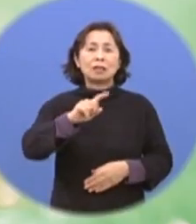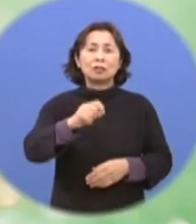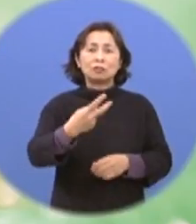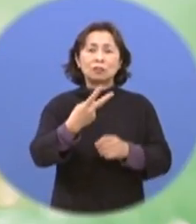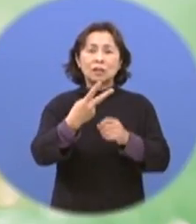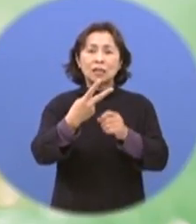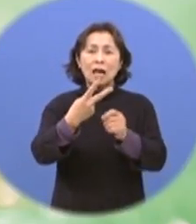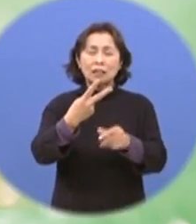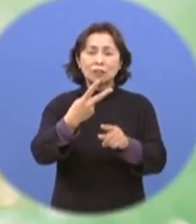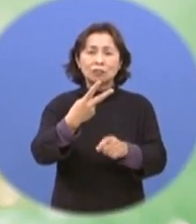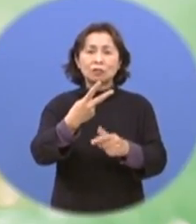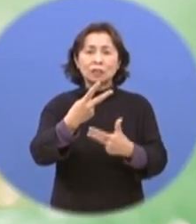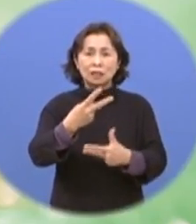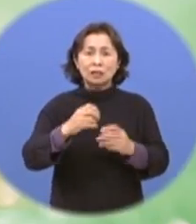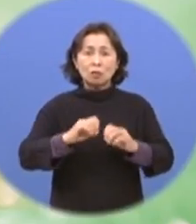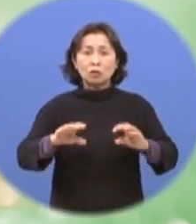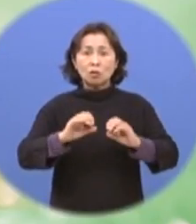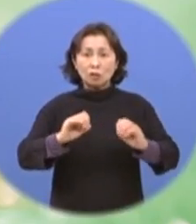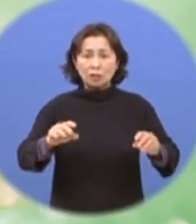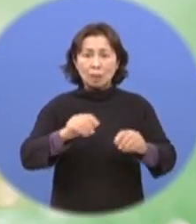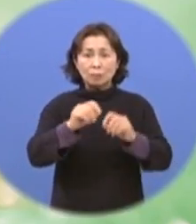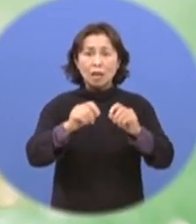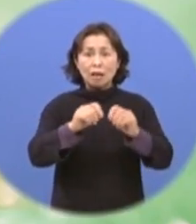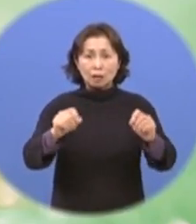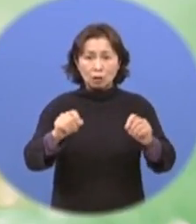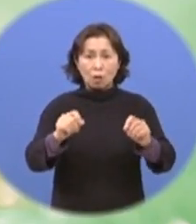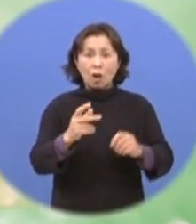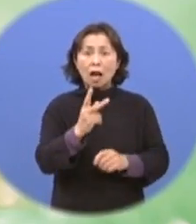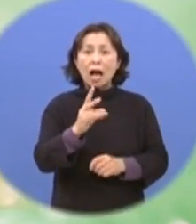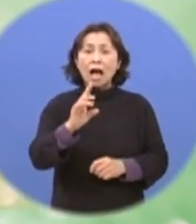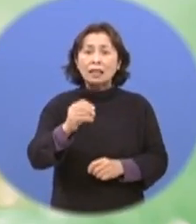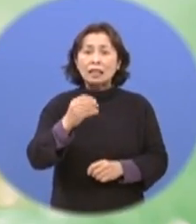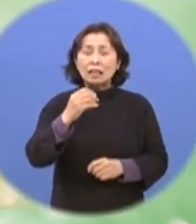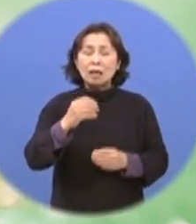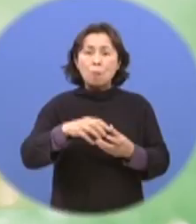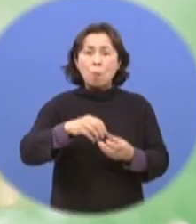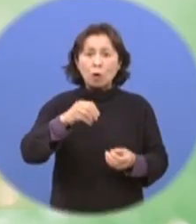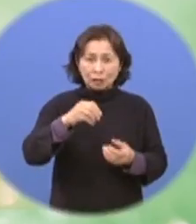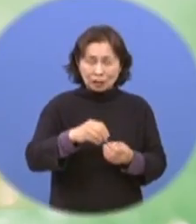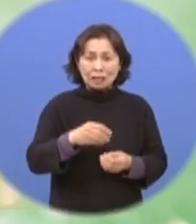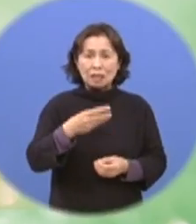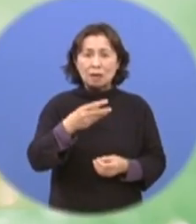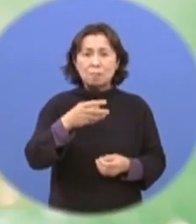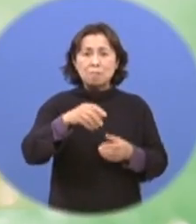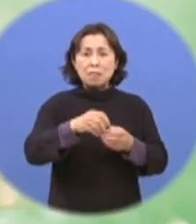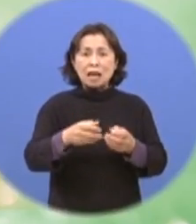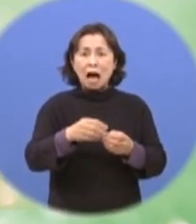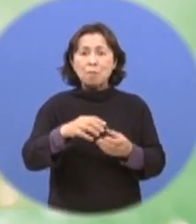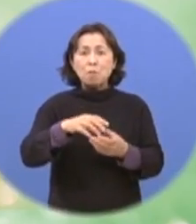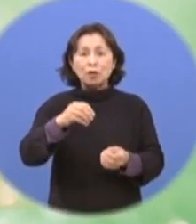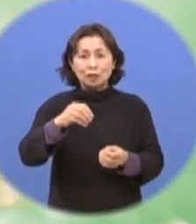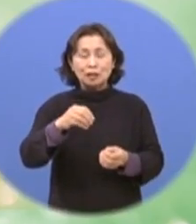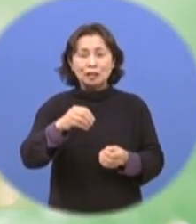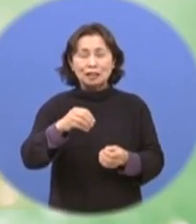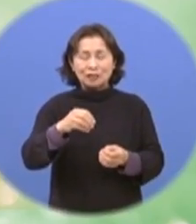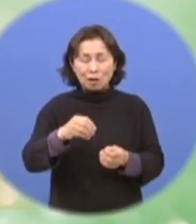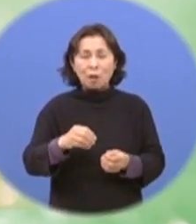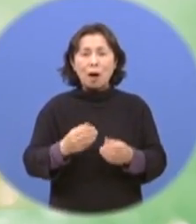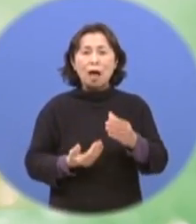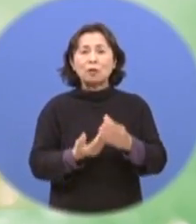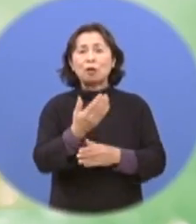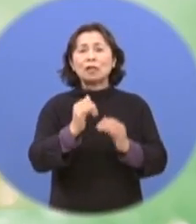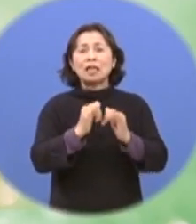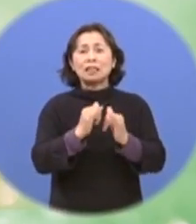日放送分のプレゼントかき餅みかん餅の当選者の発表ですクイズの正解は一番の